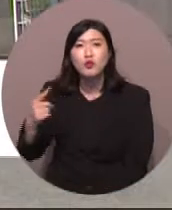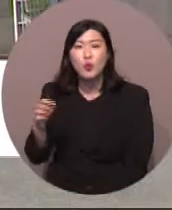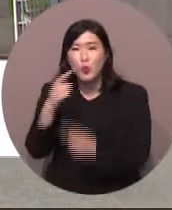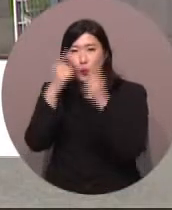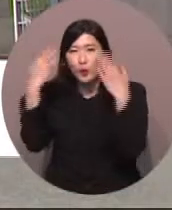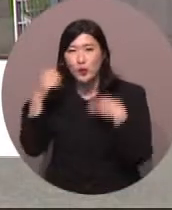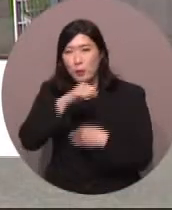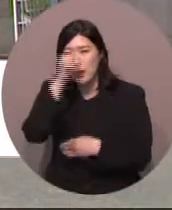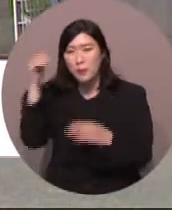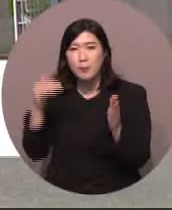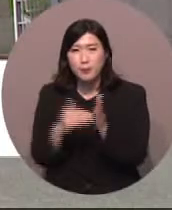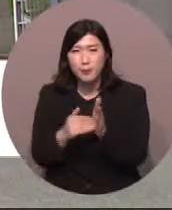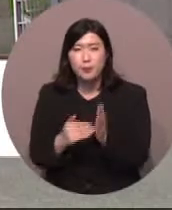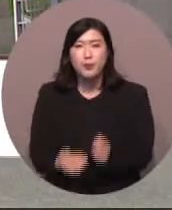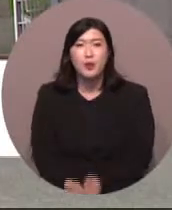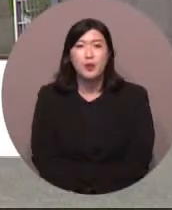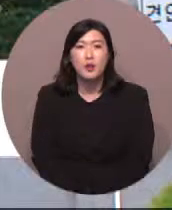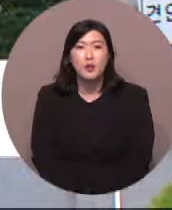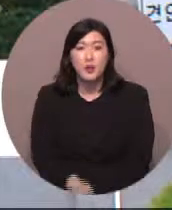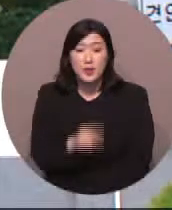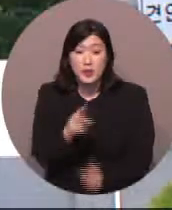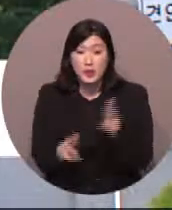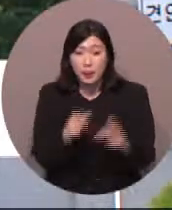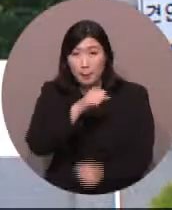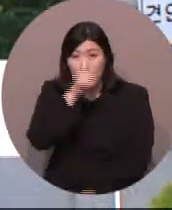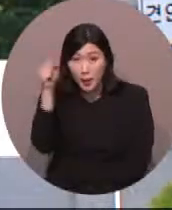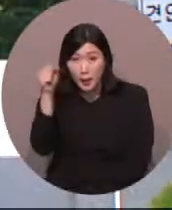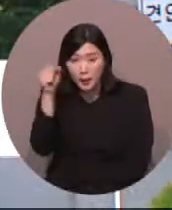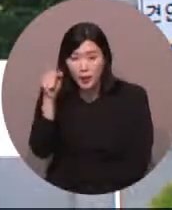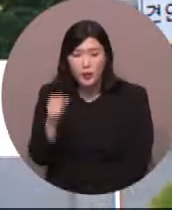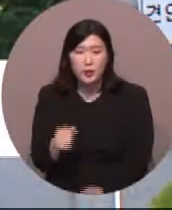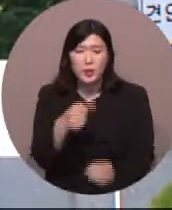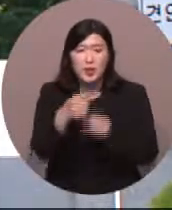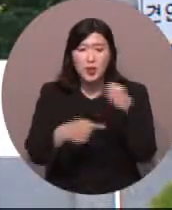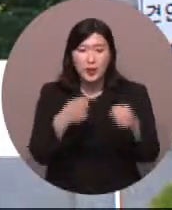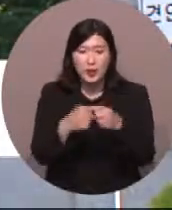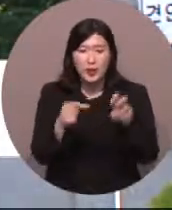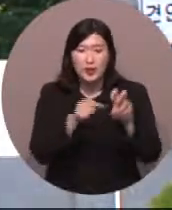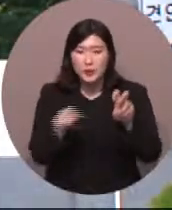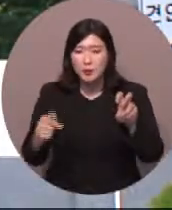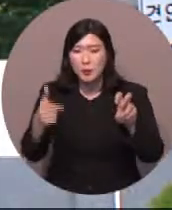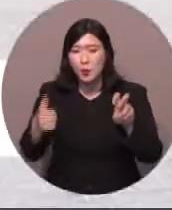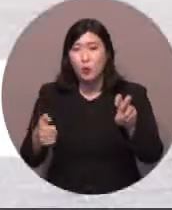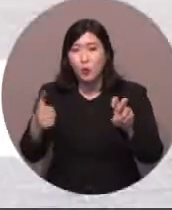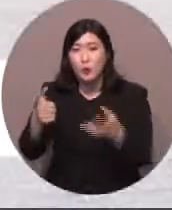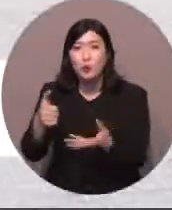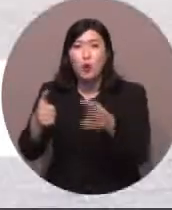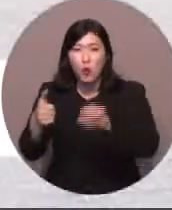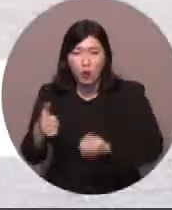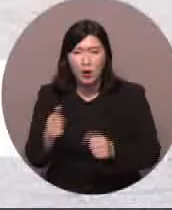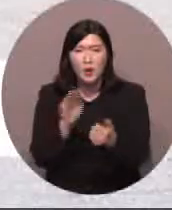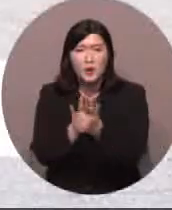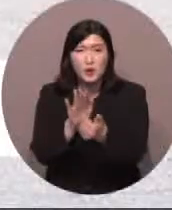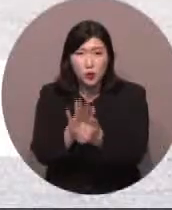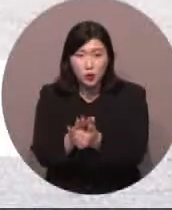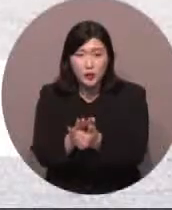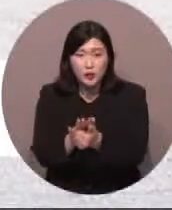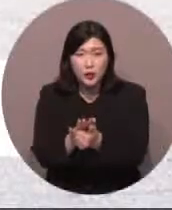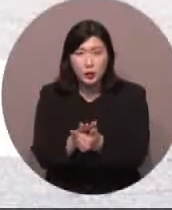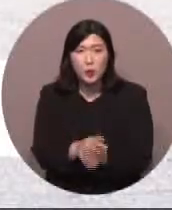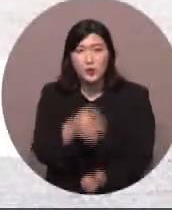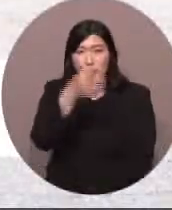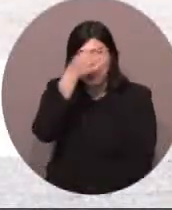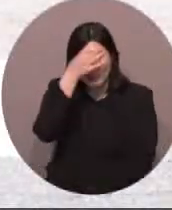이름을 올렸습니다 링크 사업에 선정된 지역대학 은 학교 당 연간 20억 원에서 최대 55억 원을